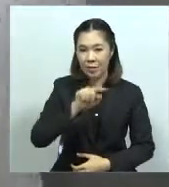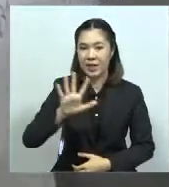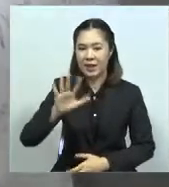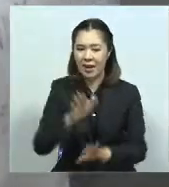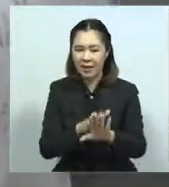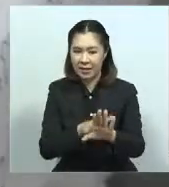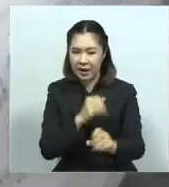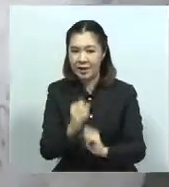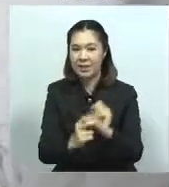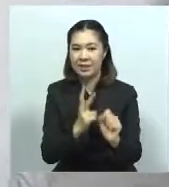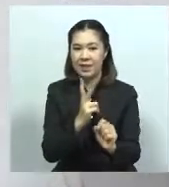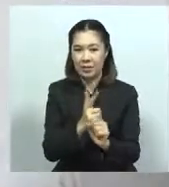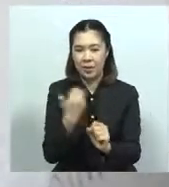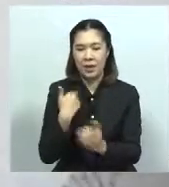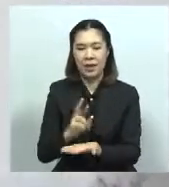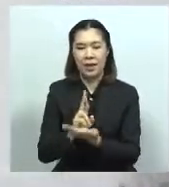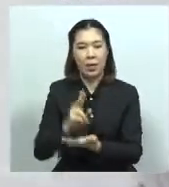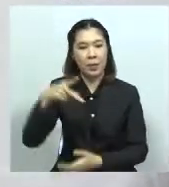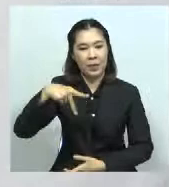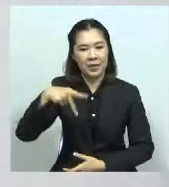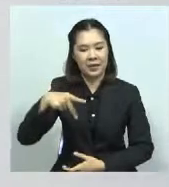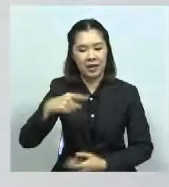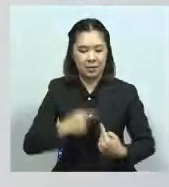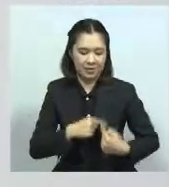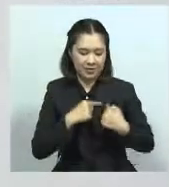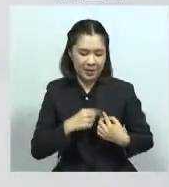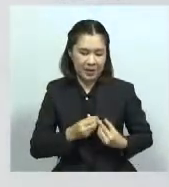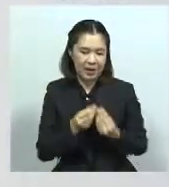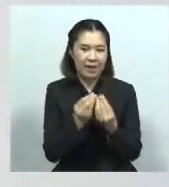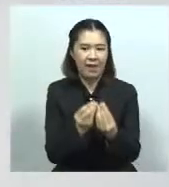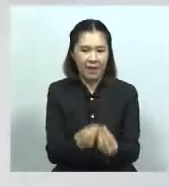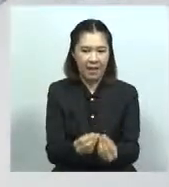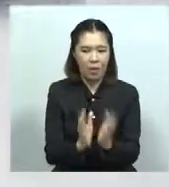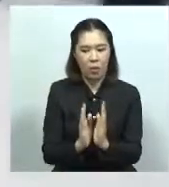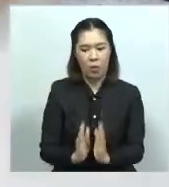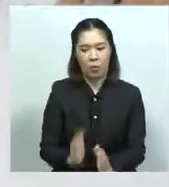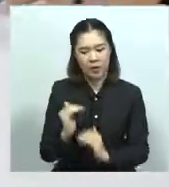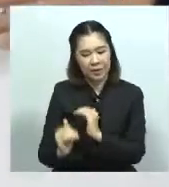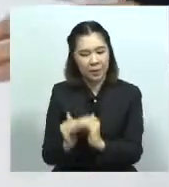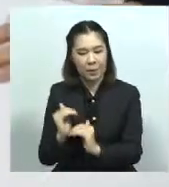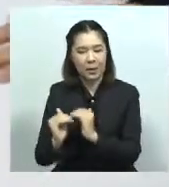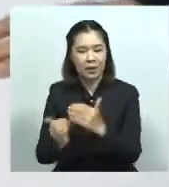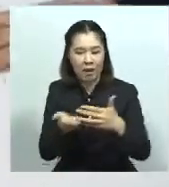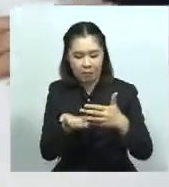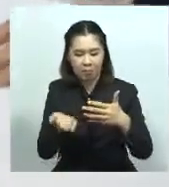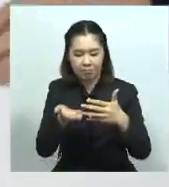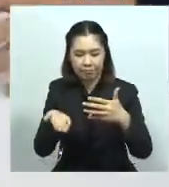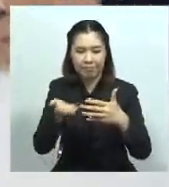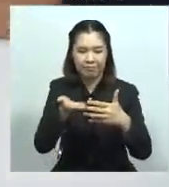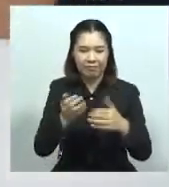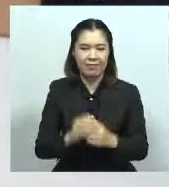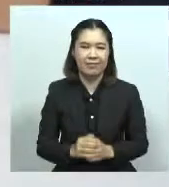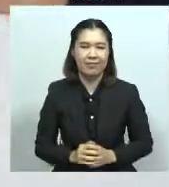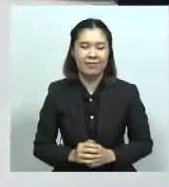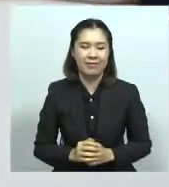3ปีค่ะจะได้รับรางวัลพิเศษเป็นของขวัญกำลังใจให้กับผู้ที่พัฒนาในระดับที่สูงขึ้นน